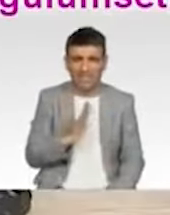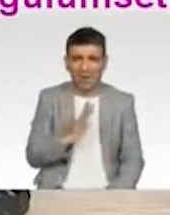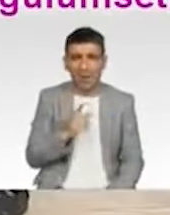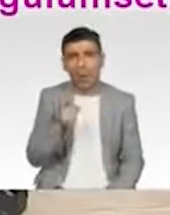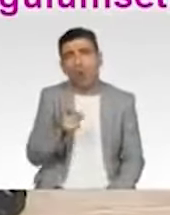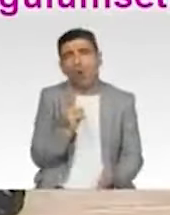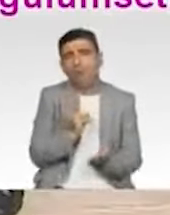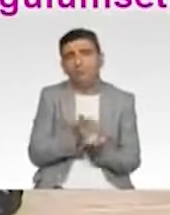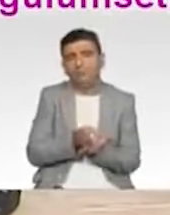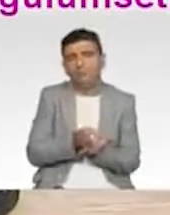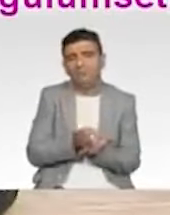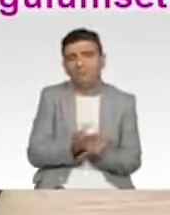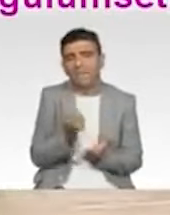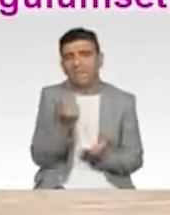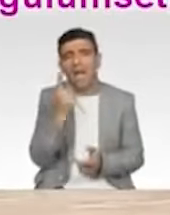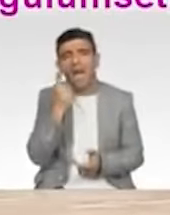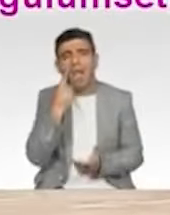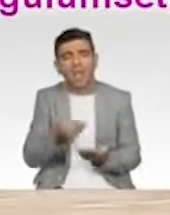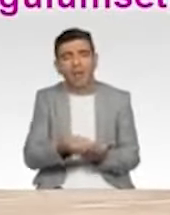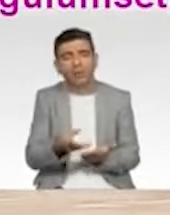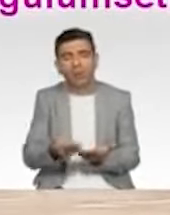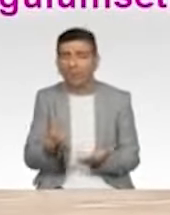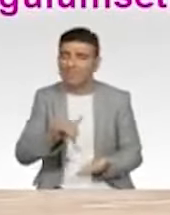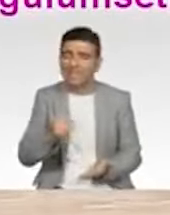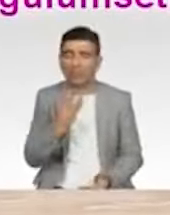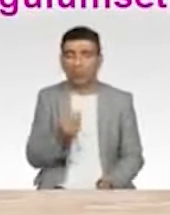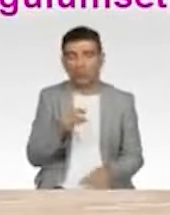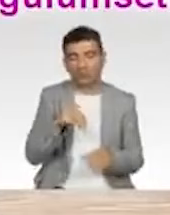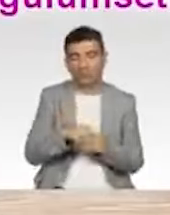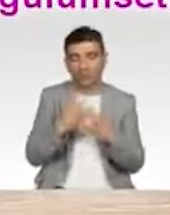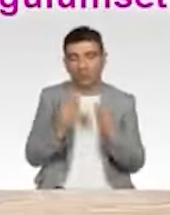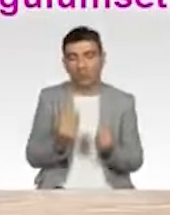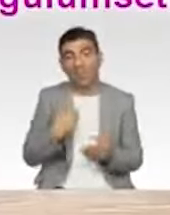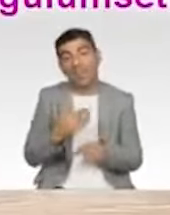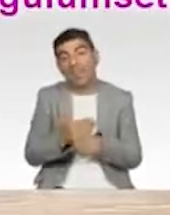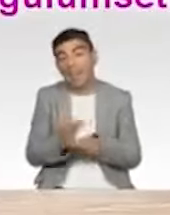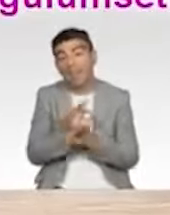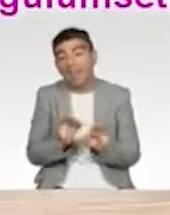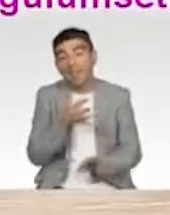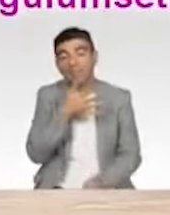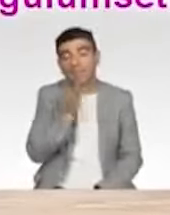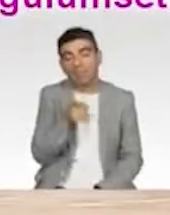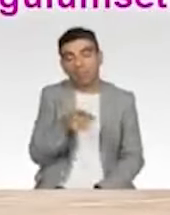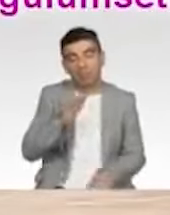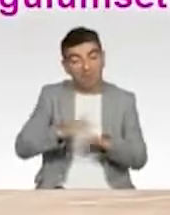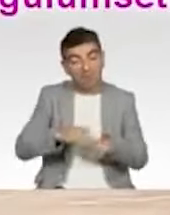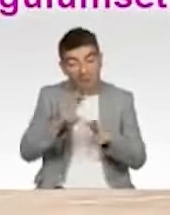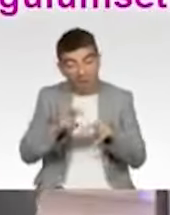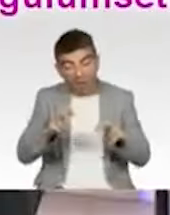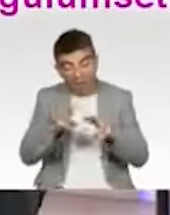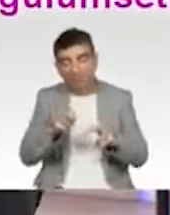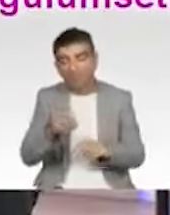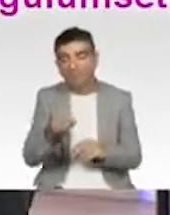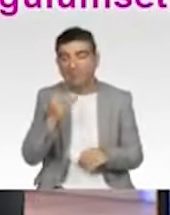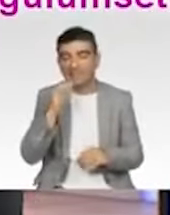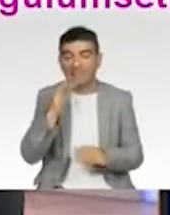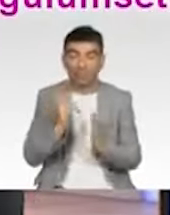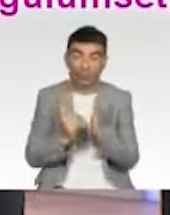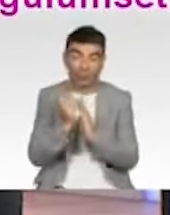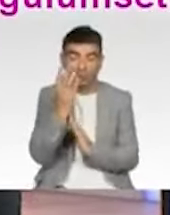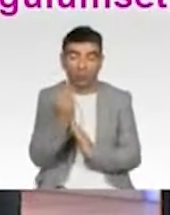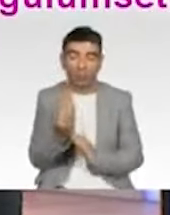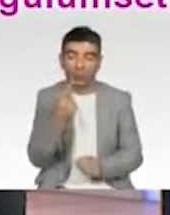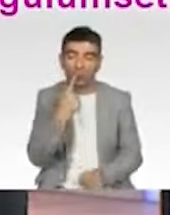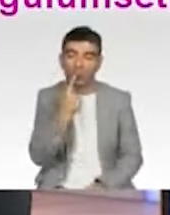muhtemelen hani biraz ata tohumuna daha yakın olduğu için oluyor bunlar. Hani ben tam sebebini bilmiyorum ama yapılan çalışmalar mikrobesin içeriğinin daha yüksek olduğunu